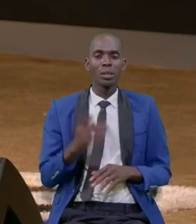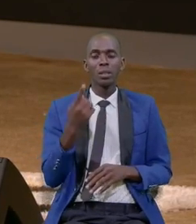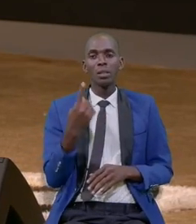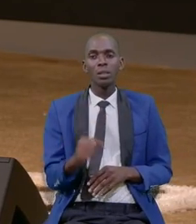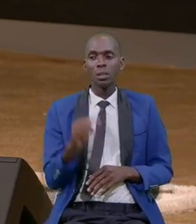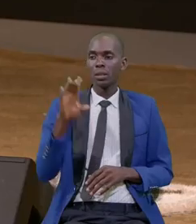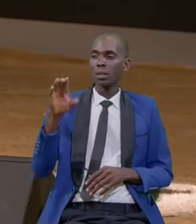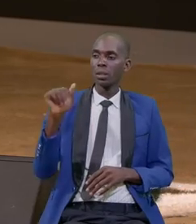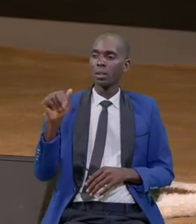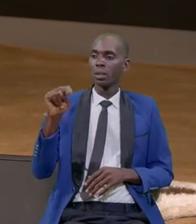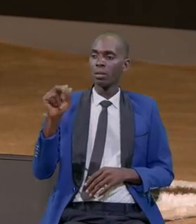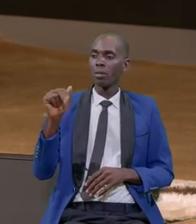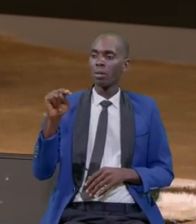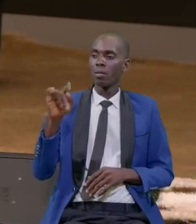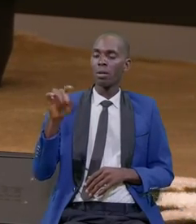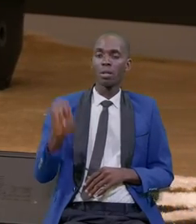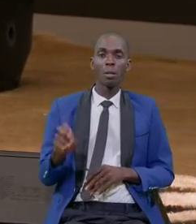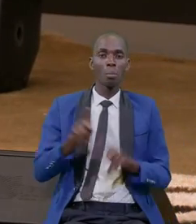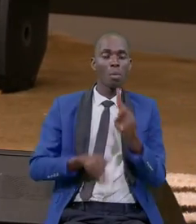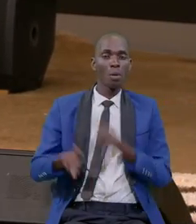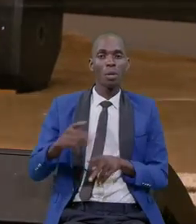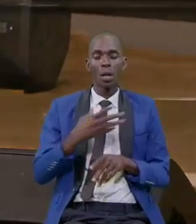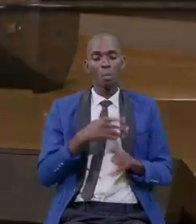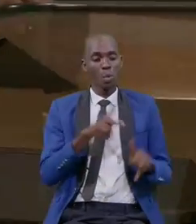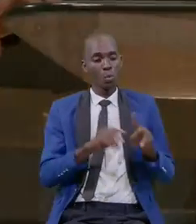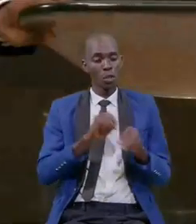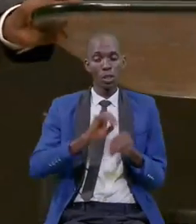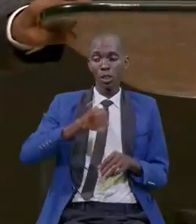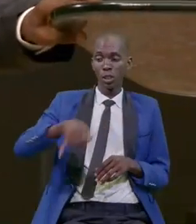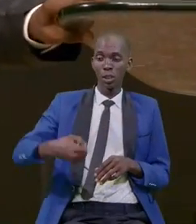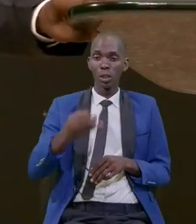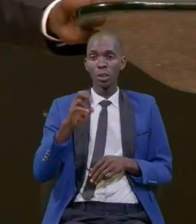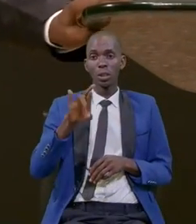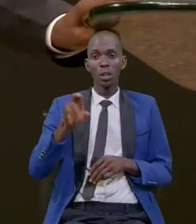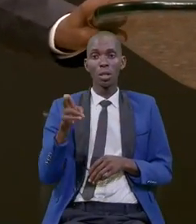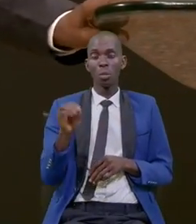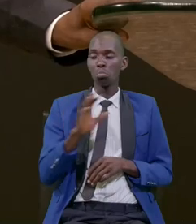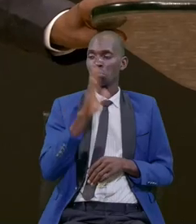Les Cananéens et les gens de Jéricho n'ont pas reçu